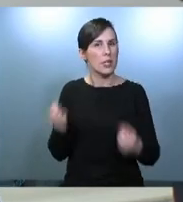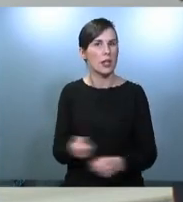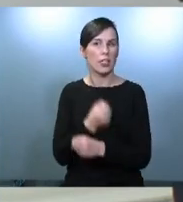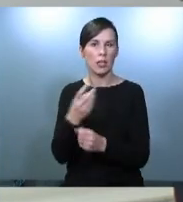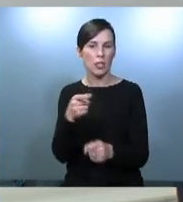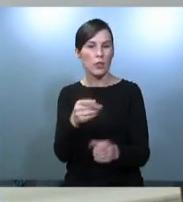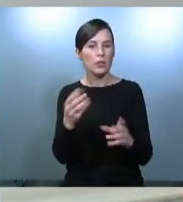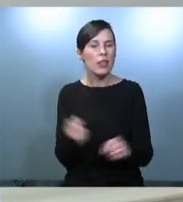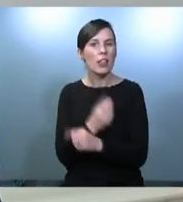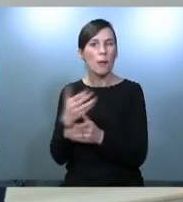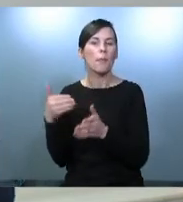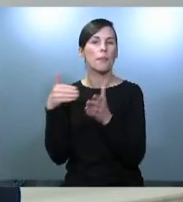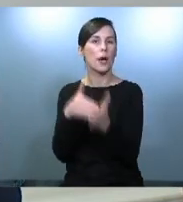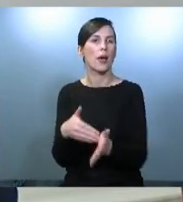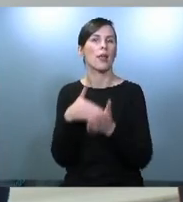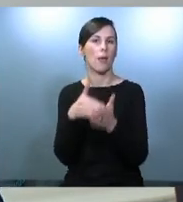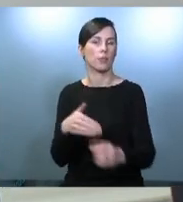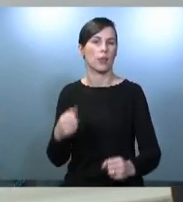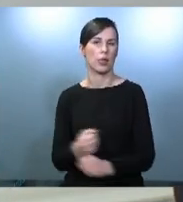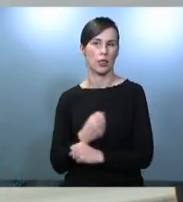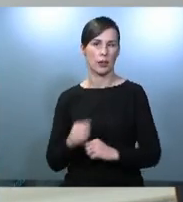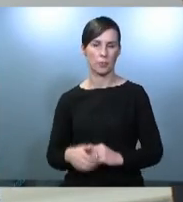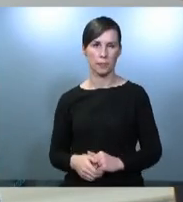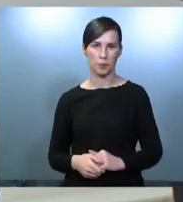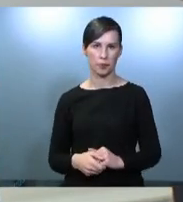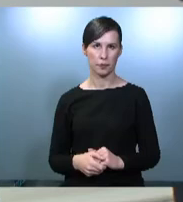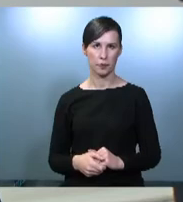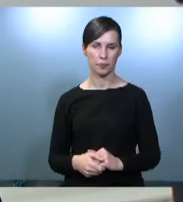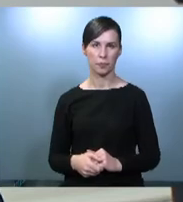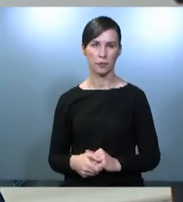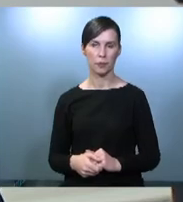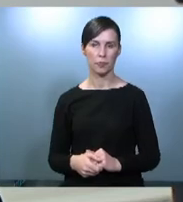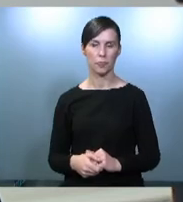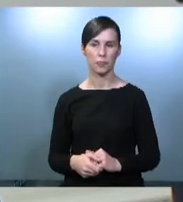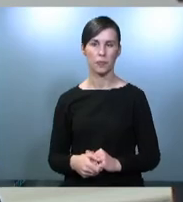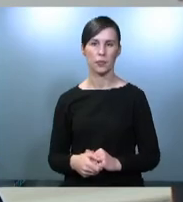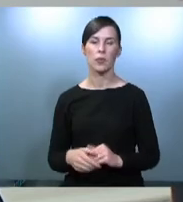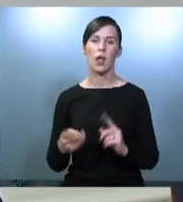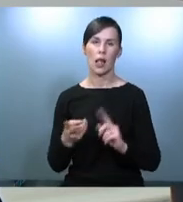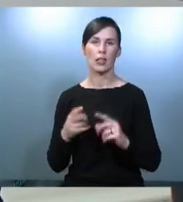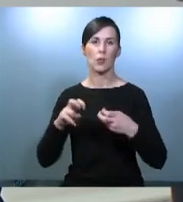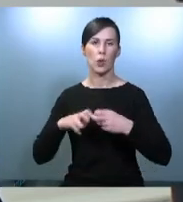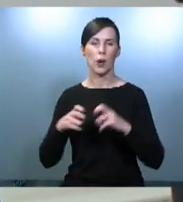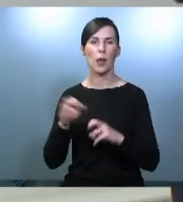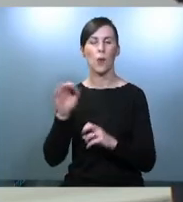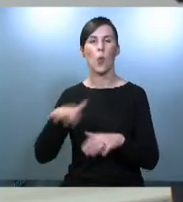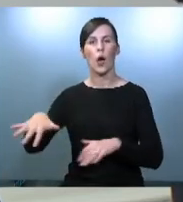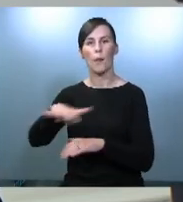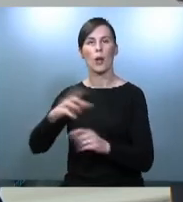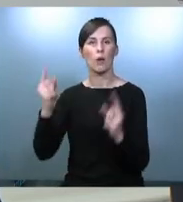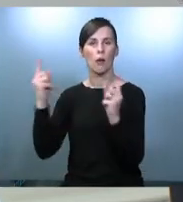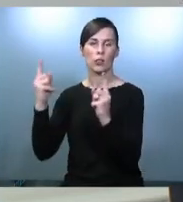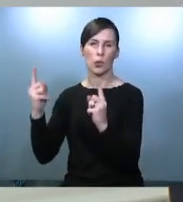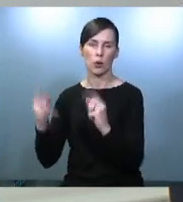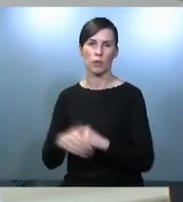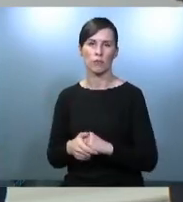parama, ir ypač kai miškosiuose vietovėse. Antras, aplinkosauginės problemos. Taip, jų yra, ir aš nežinau, nei vieno